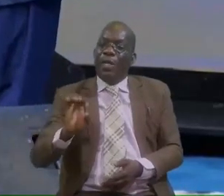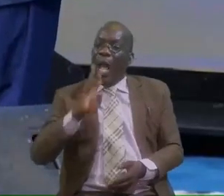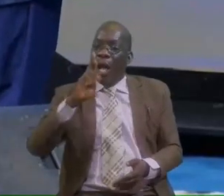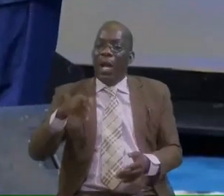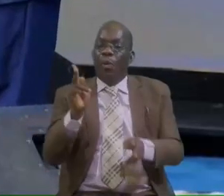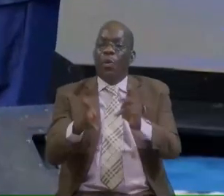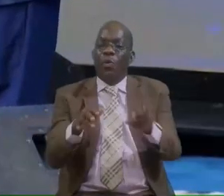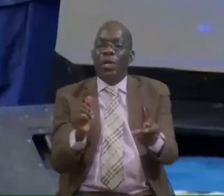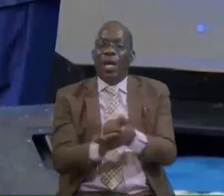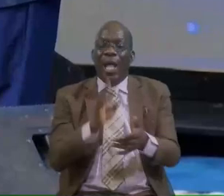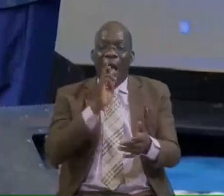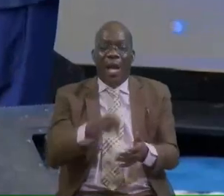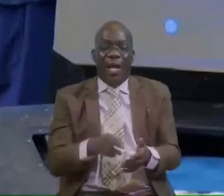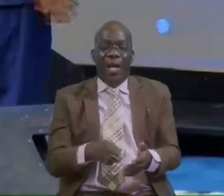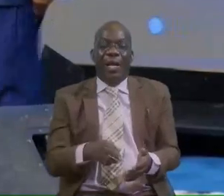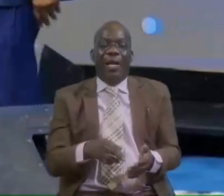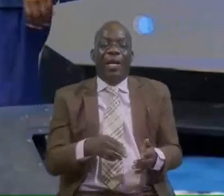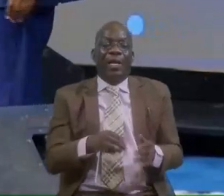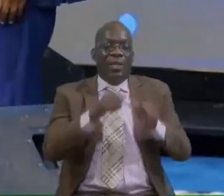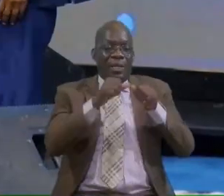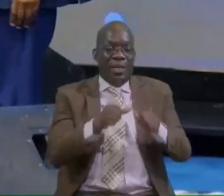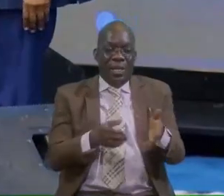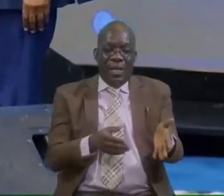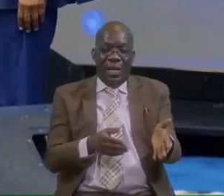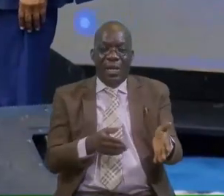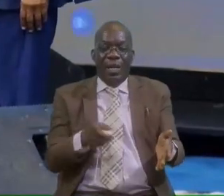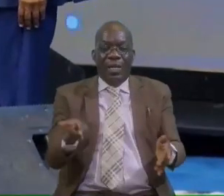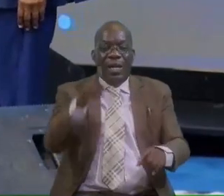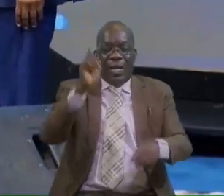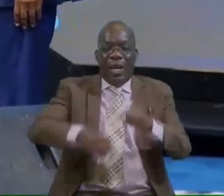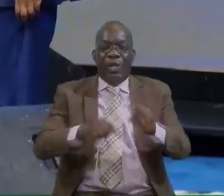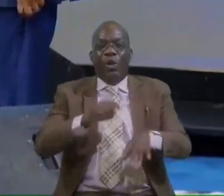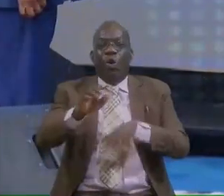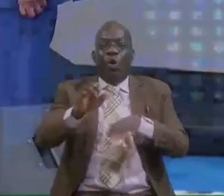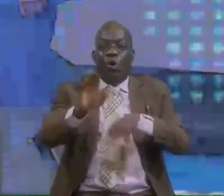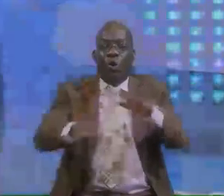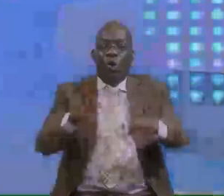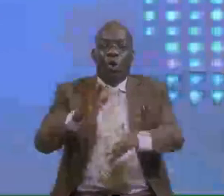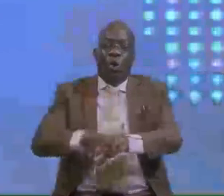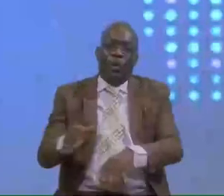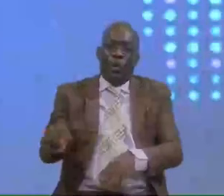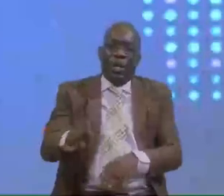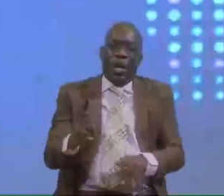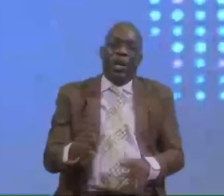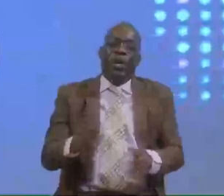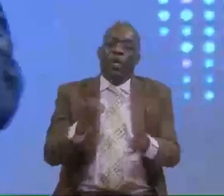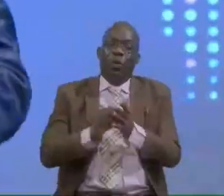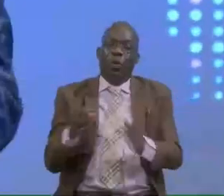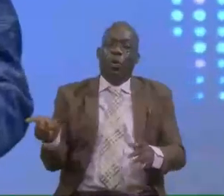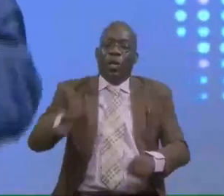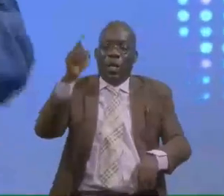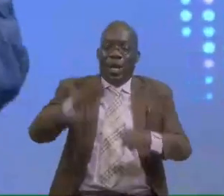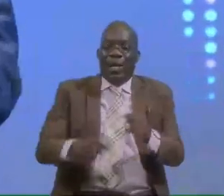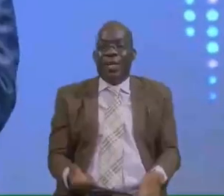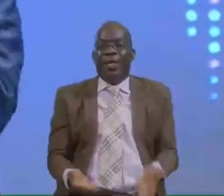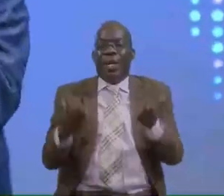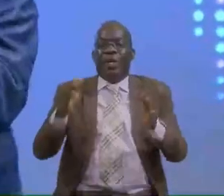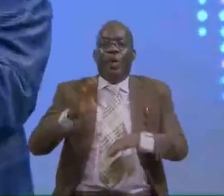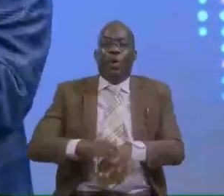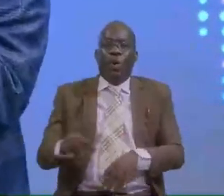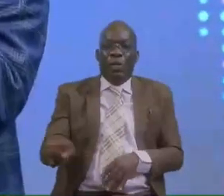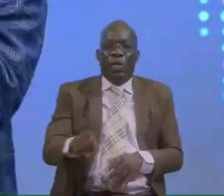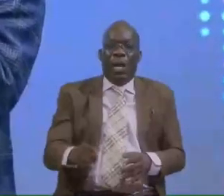qui sont là, détenus quelque part sur place. Ils n'arrivent pas à marcher d'eux-mêmes. Ils n'arrivent pas à se lever d'eux-mêmes. Ils n'arrivent